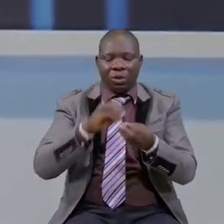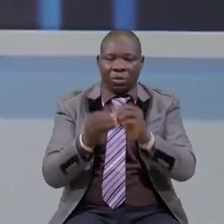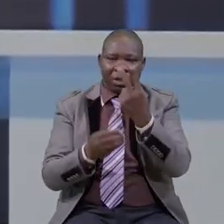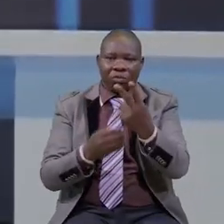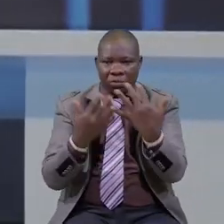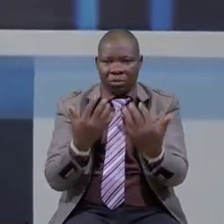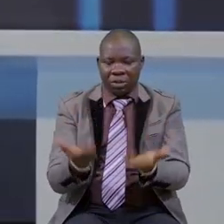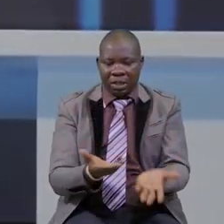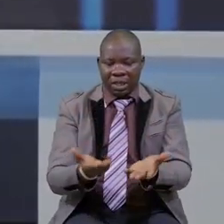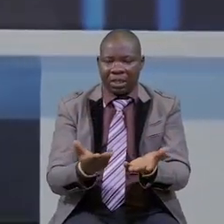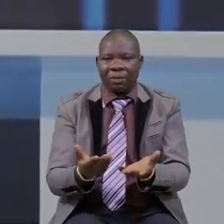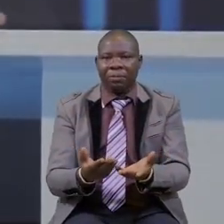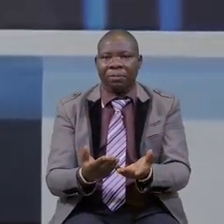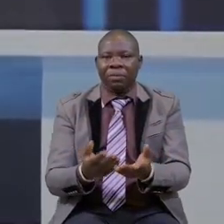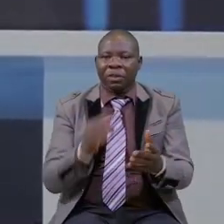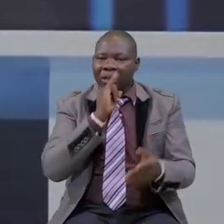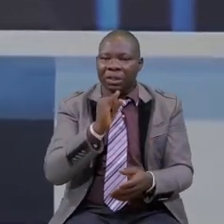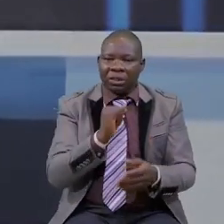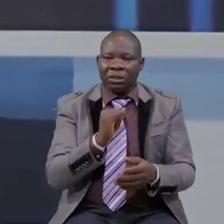Deuxième élément maintenant,